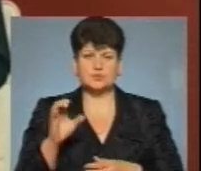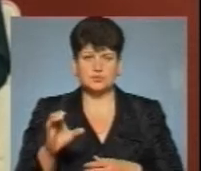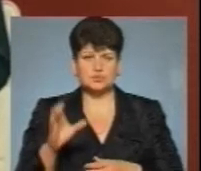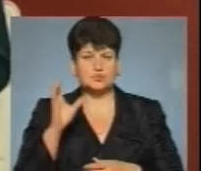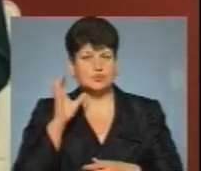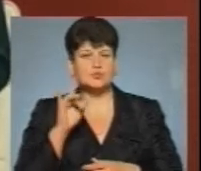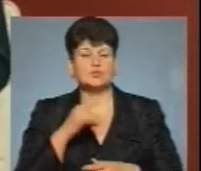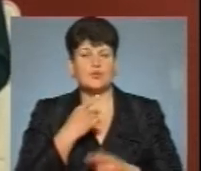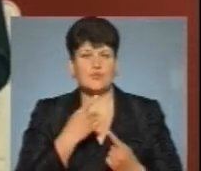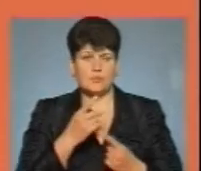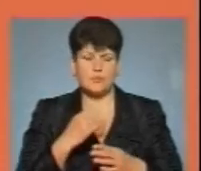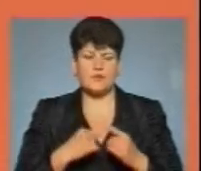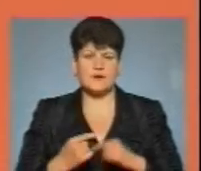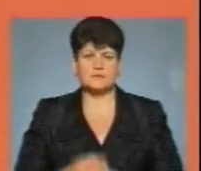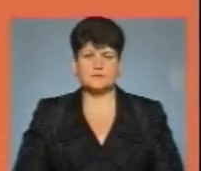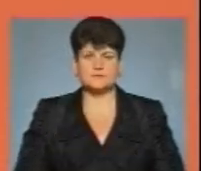каже, потім повернемося.